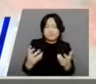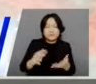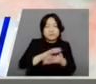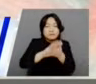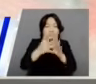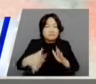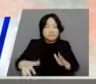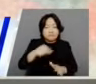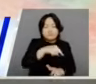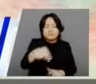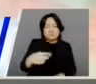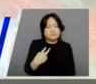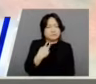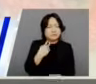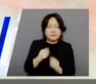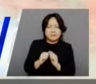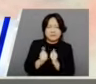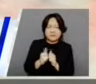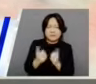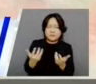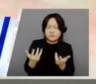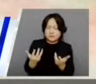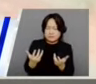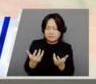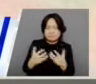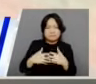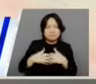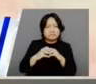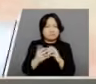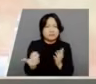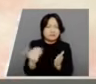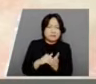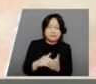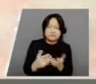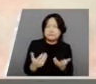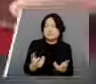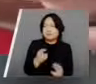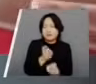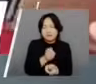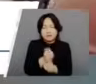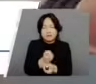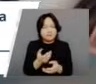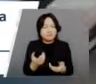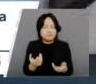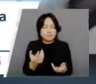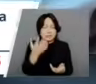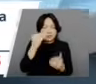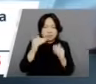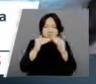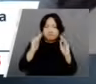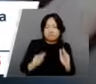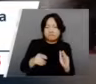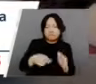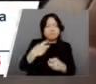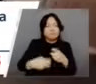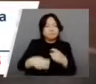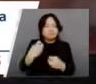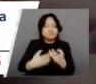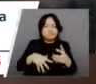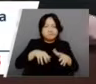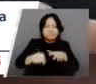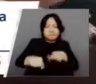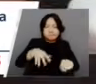paano makakapagsimula ulit, lalo na yung gawain yung kanilang mga bahay. Hindi ba yung infrastructure, hindi gaano.